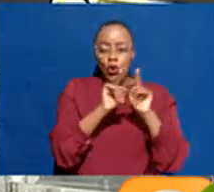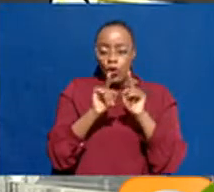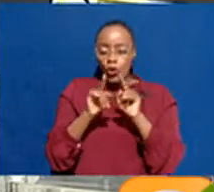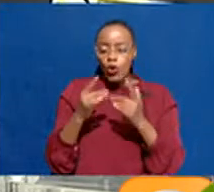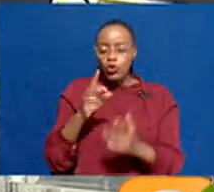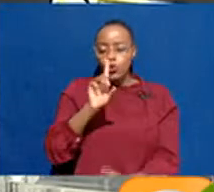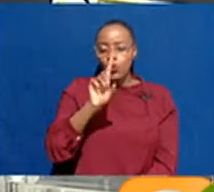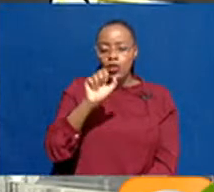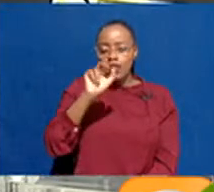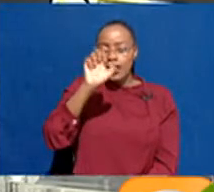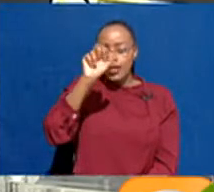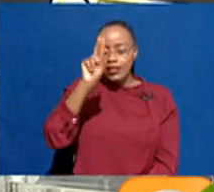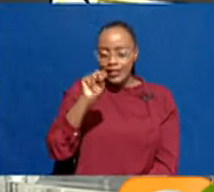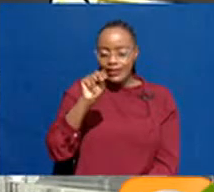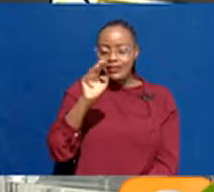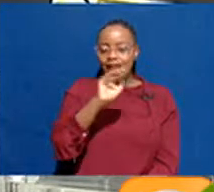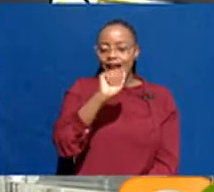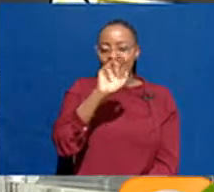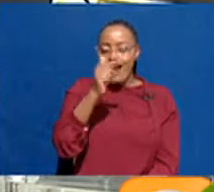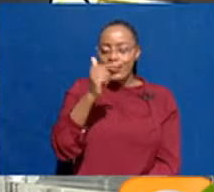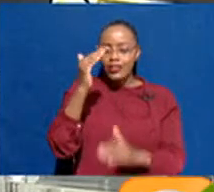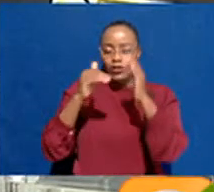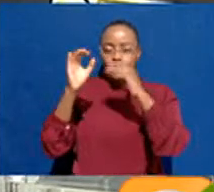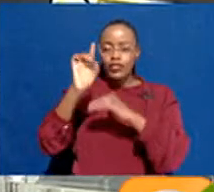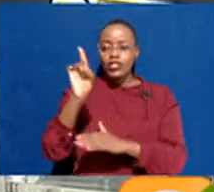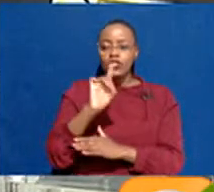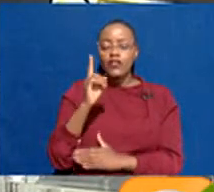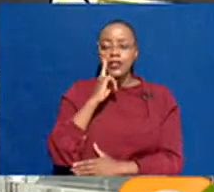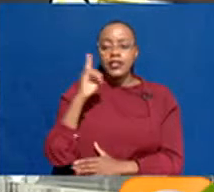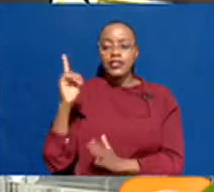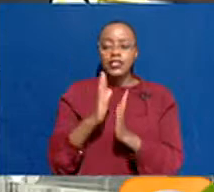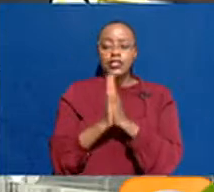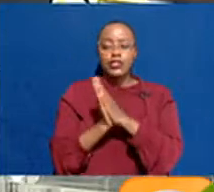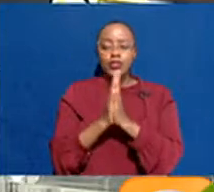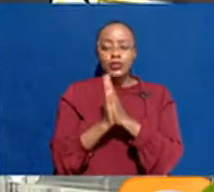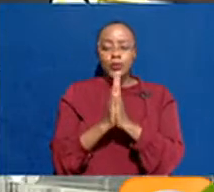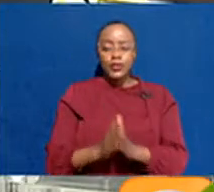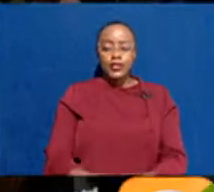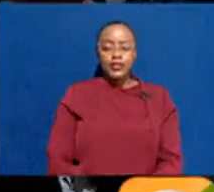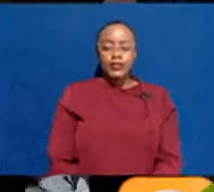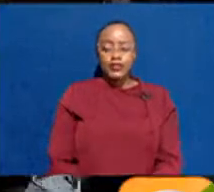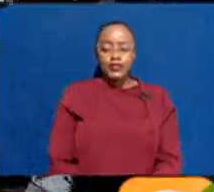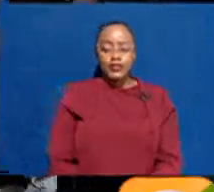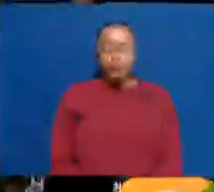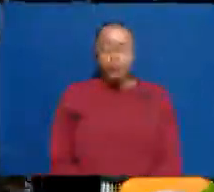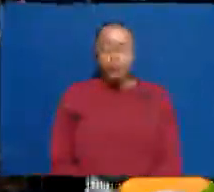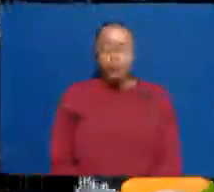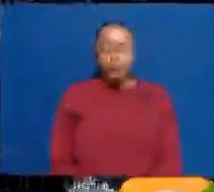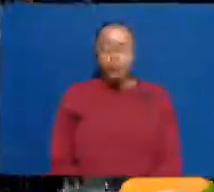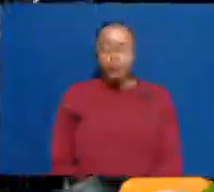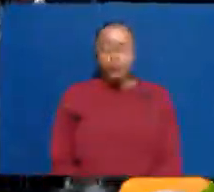sanaa katika chuo kikuu cha Nairobi. Mary Mwaki na maelezo zaidi.